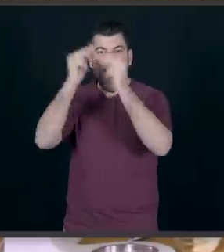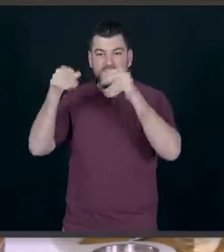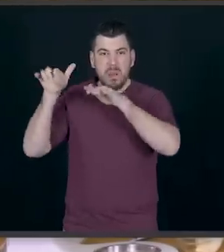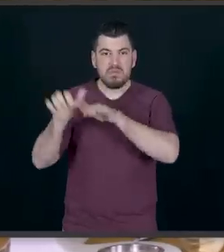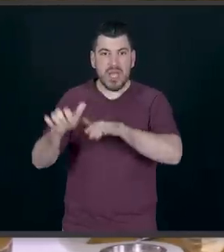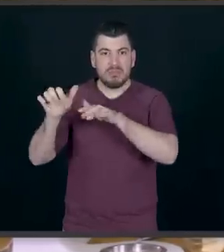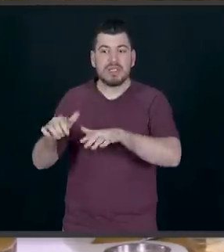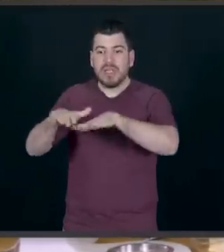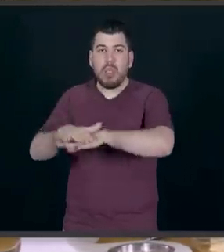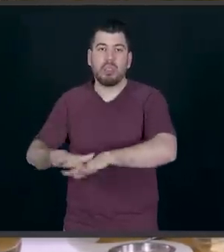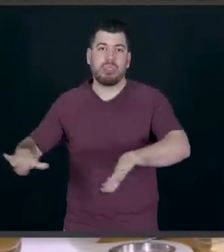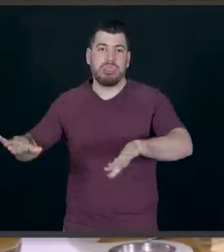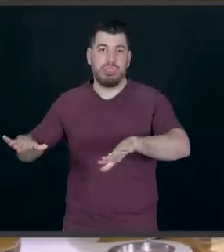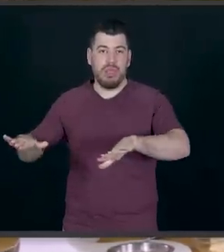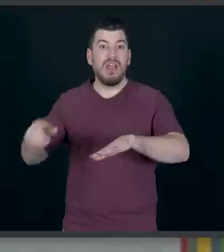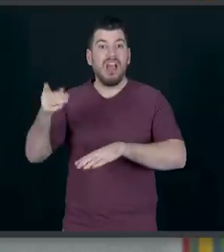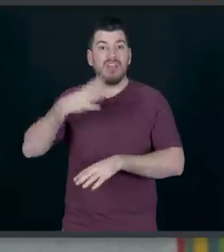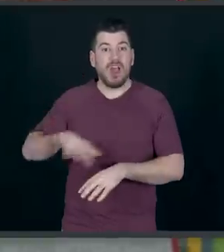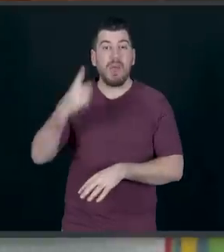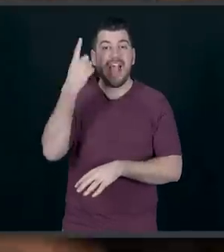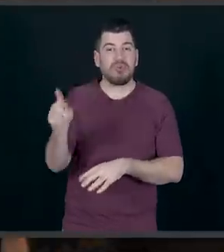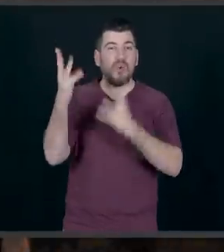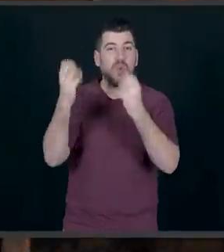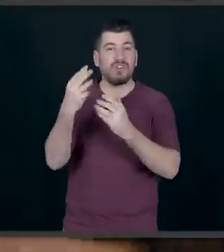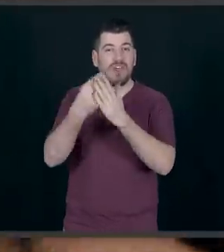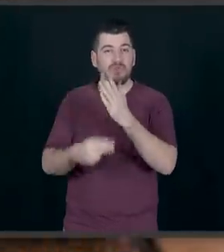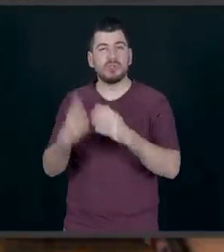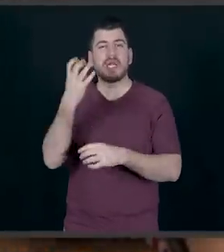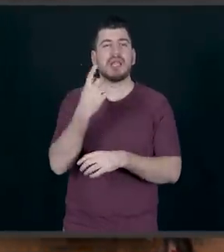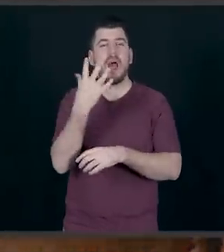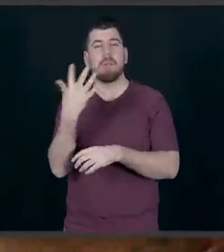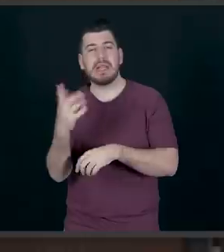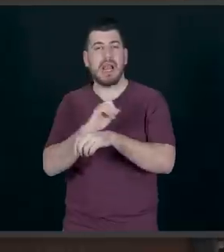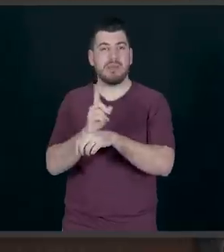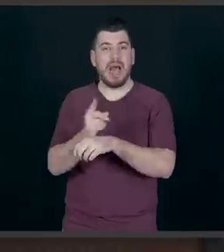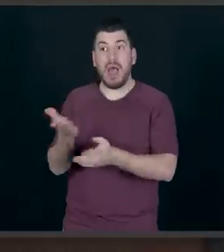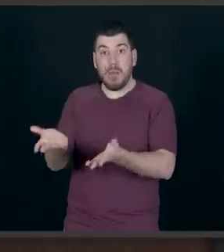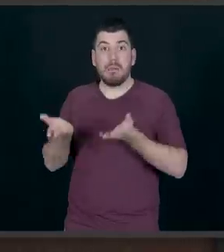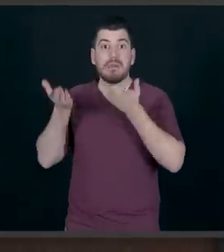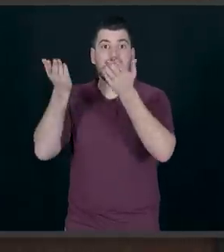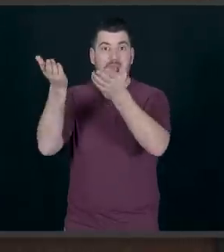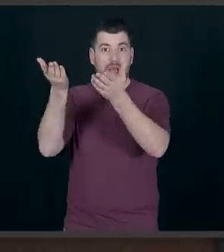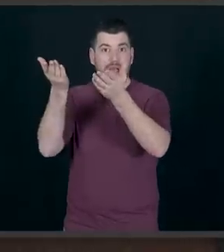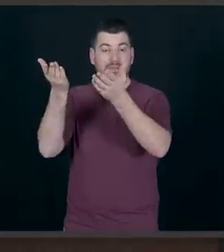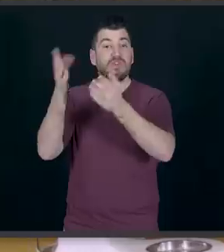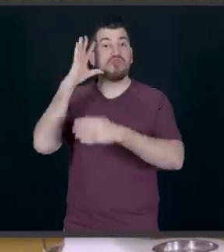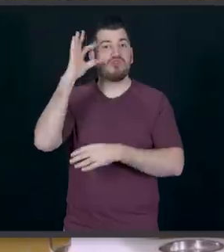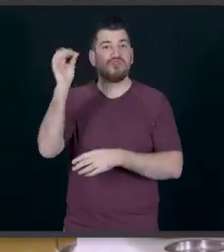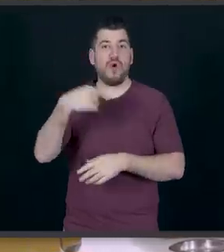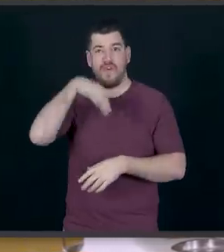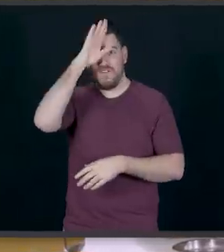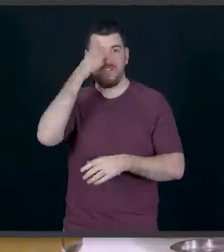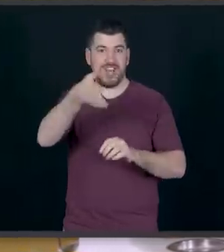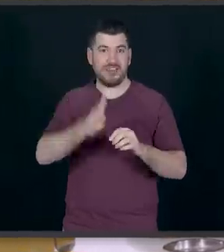τα αφήνει να φουσκώσει. Οπότε, στους 180 βαθμούς για περίπου 45 λεπτάκια, ψηλά και θα βγει μια